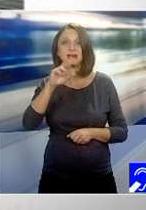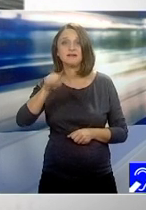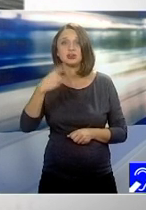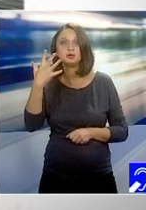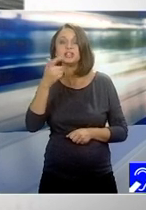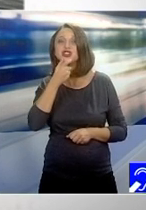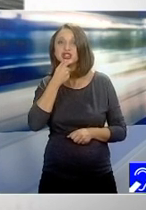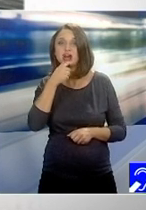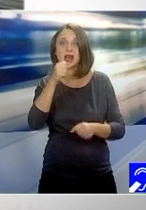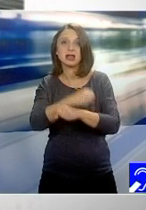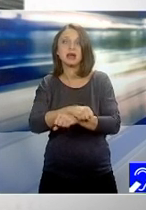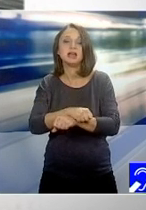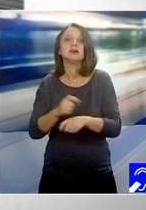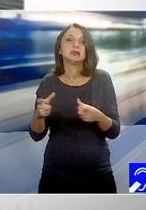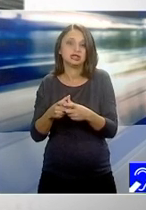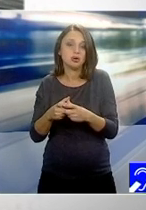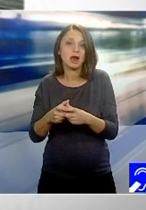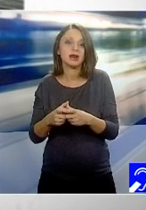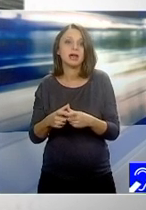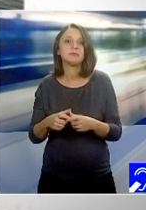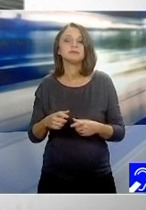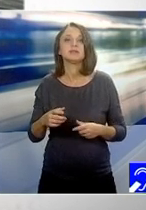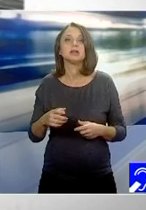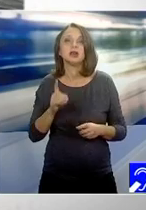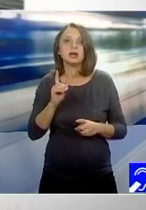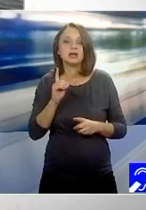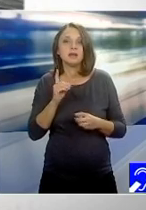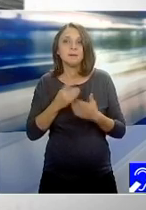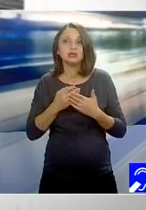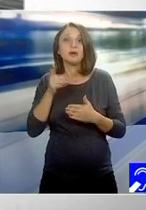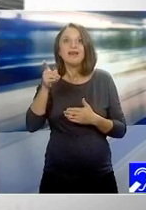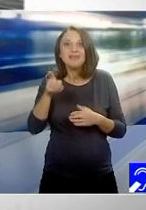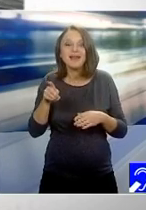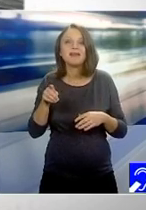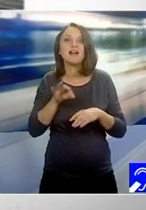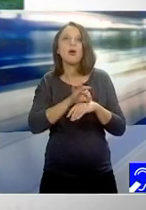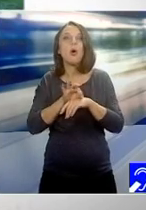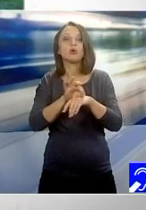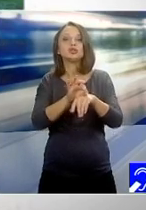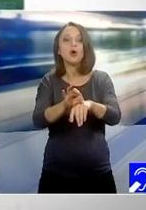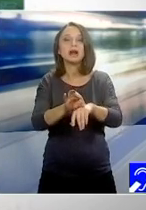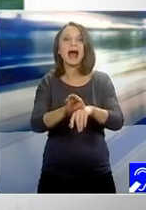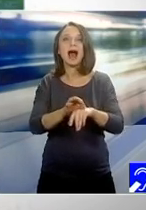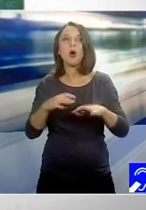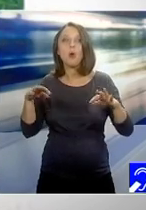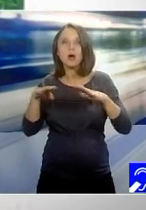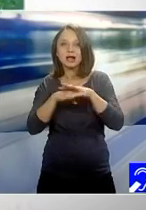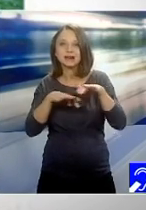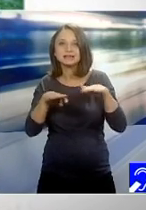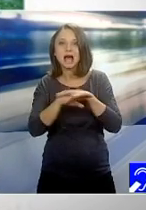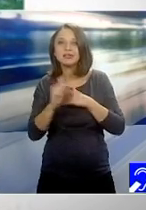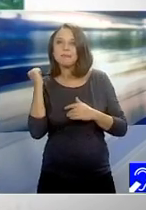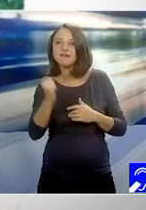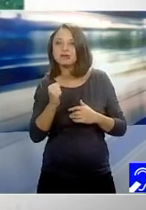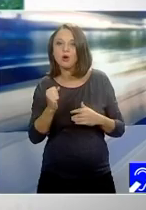3,5 ani cu suspendare în condițiile în care el coordona o rețea mafiotă, așa spun procurorii DNA, în care